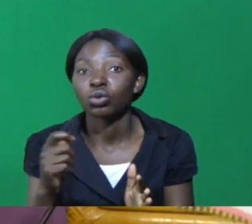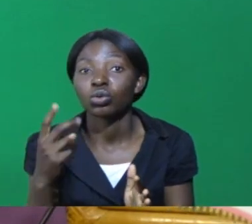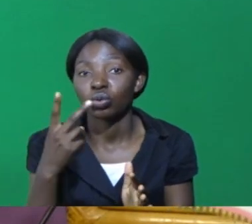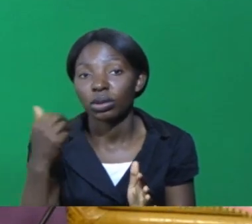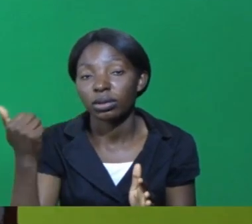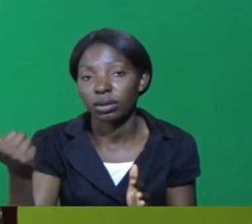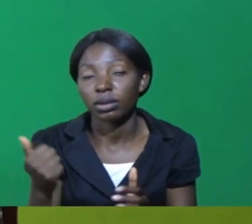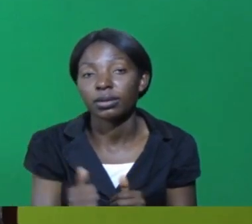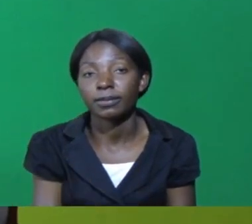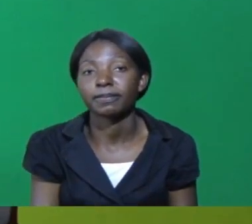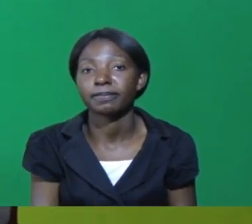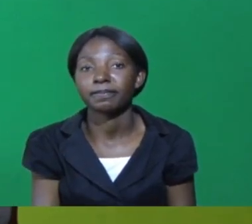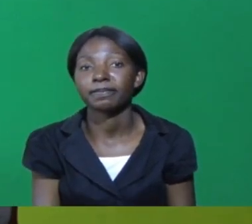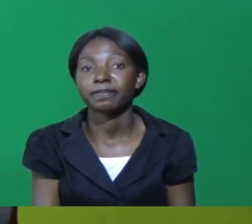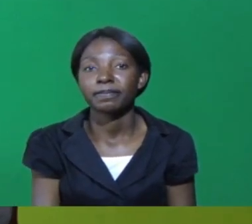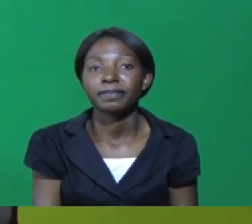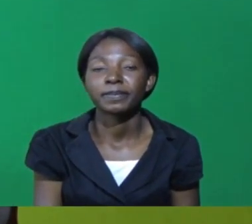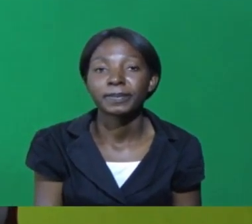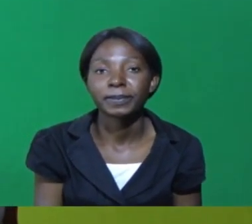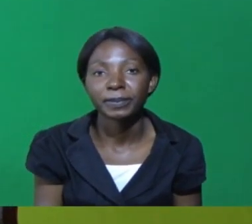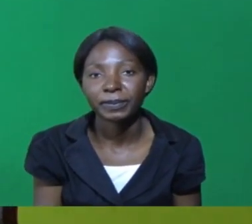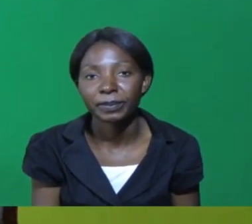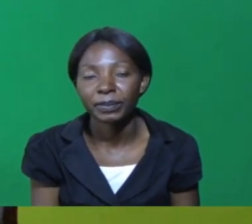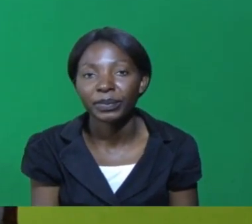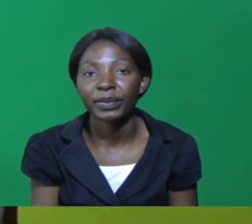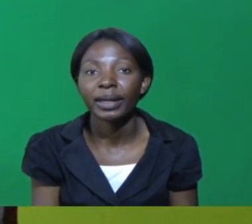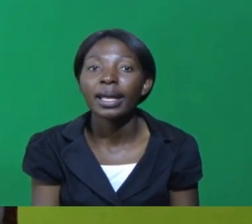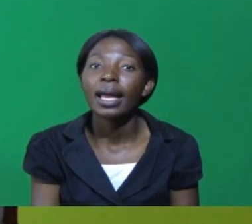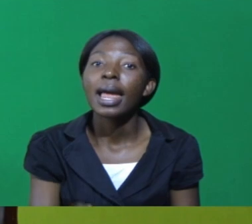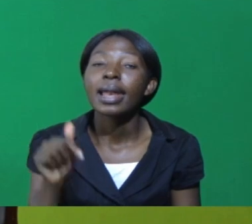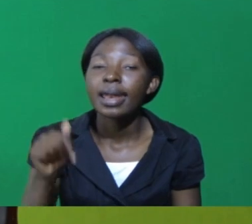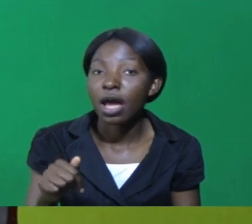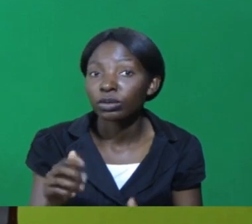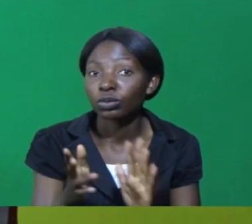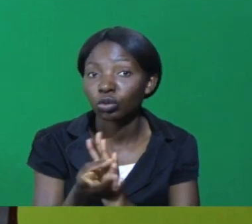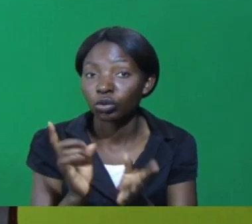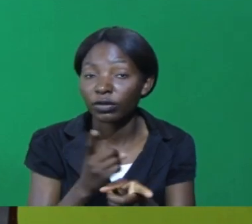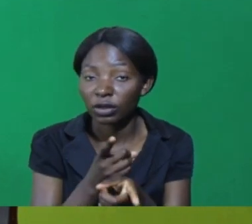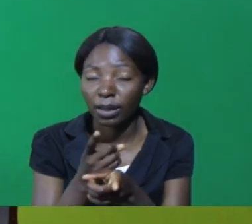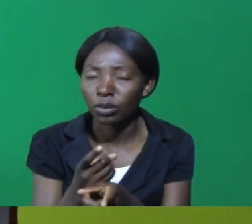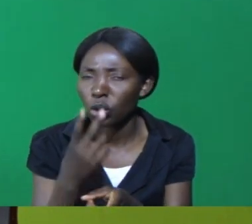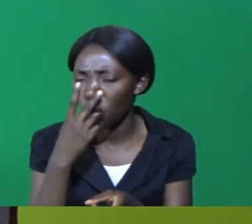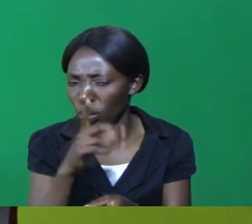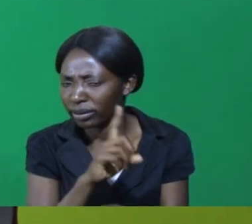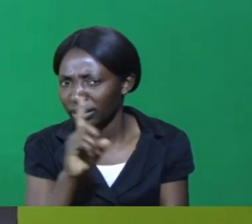pa 26. Right. John 13 verse 22 kuenda pa 26. Vadzidzi